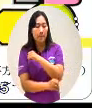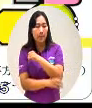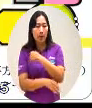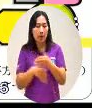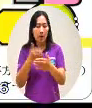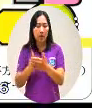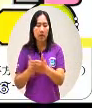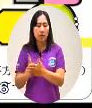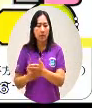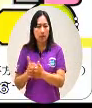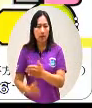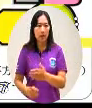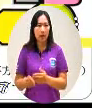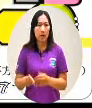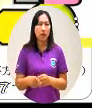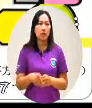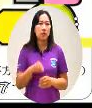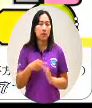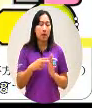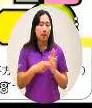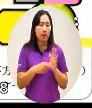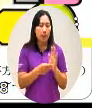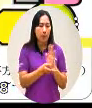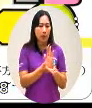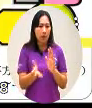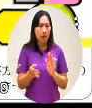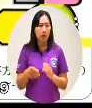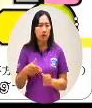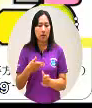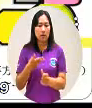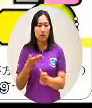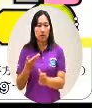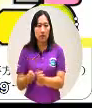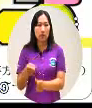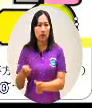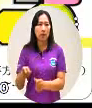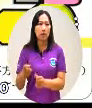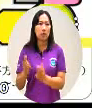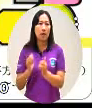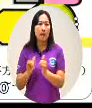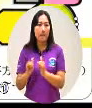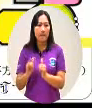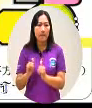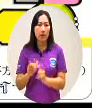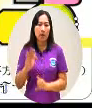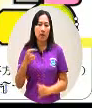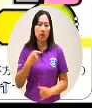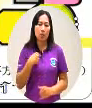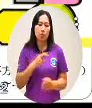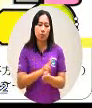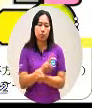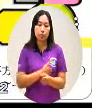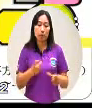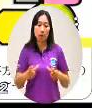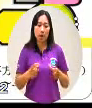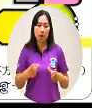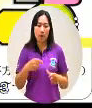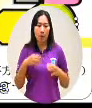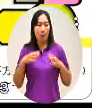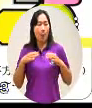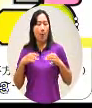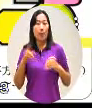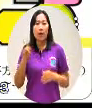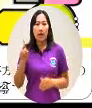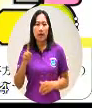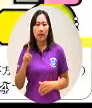项目伫内底，你予因当地乡亲，啊，阮林门呢，阮享受着空气啦，上好的